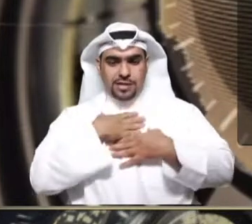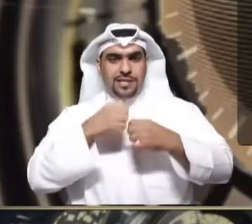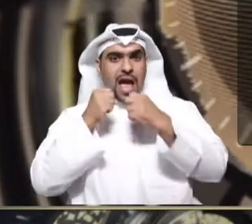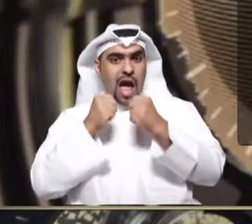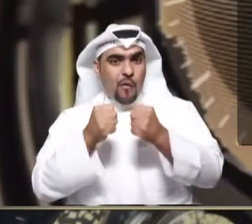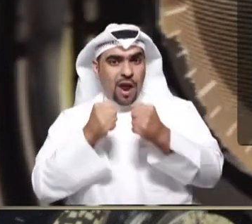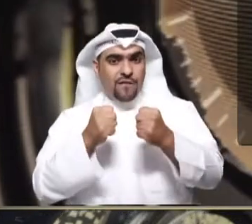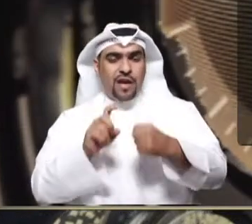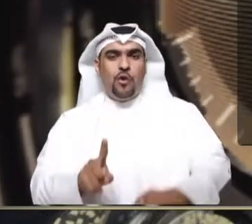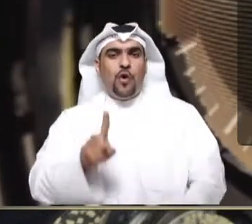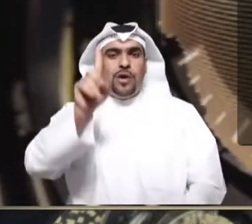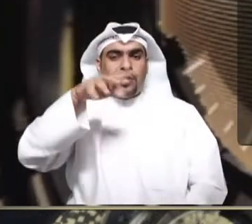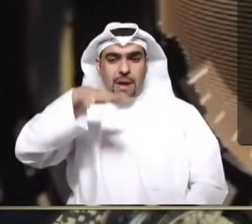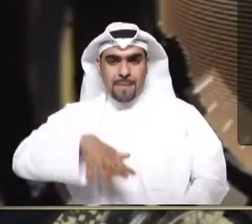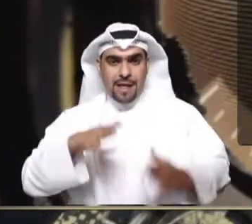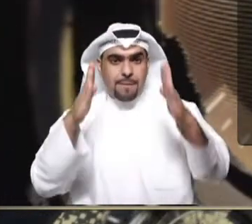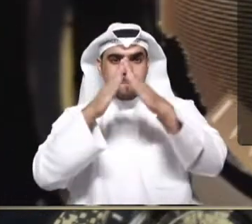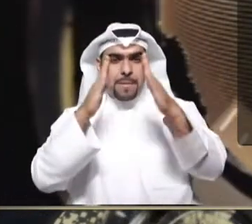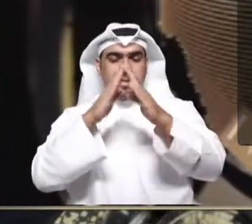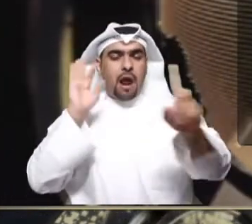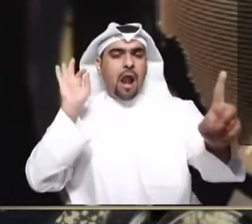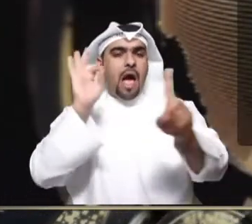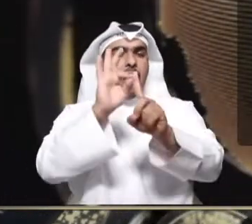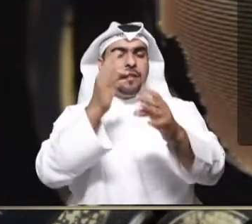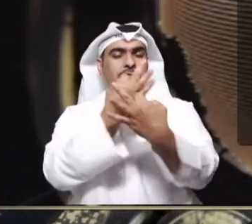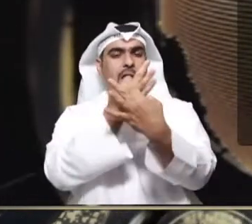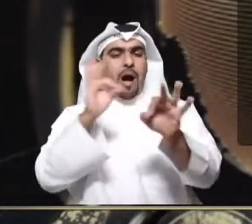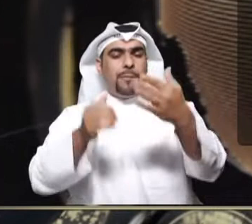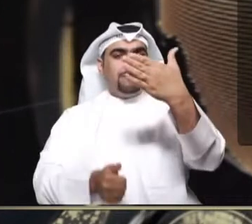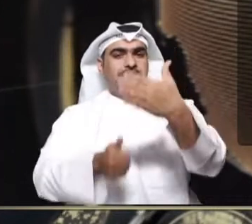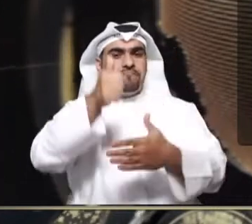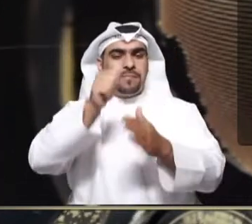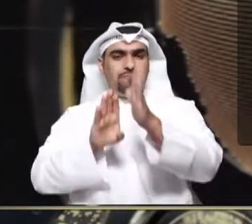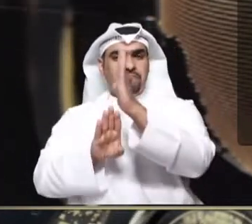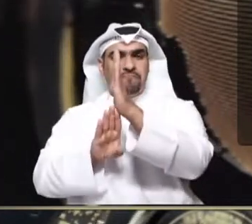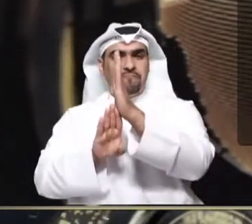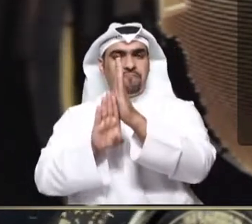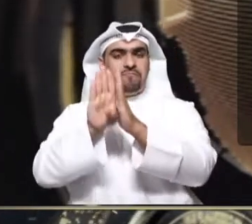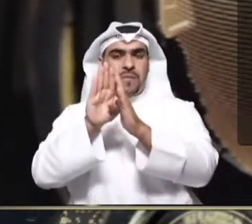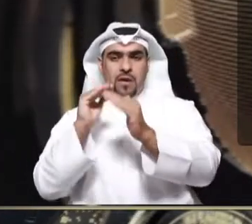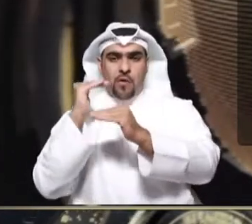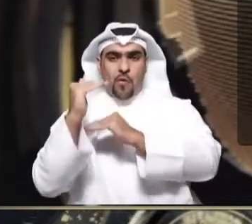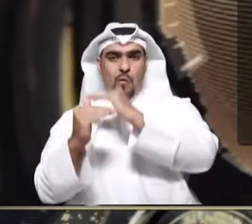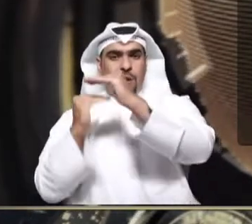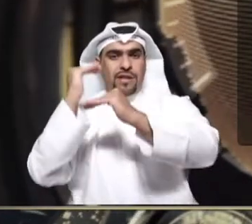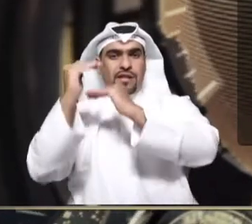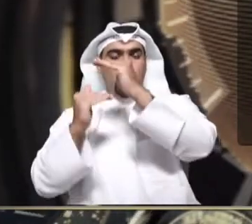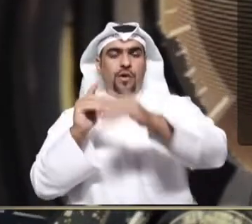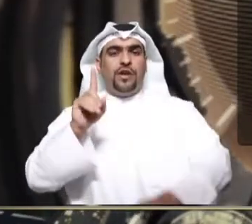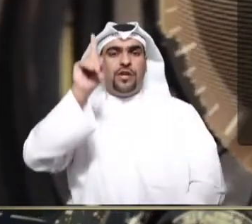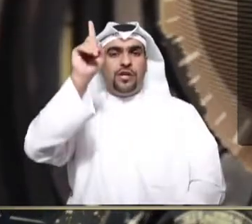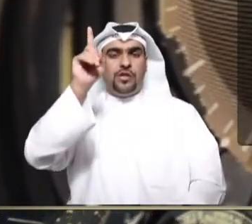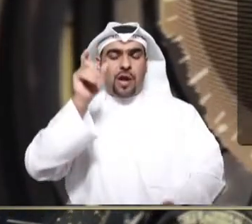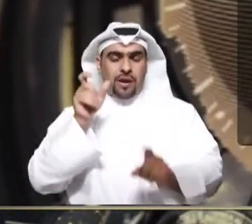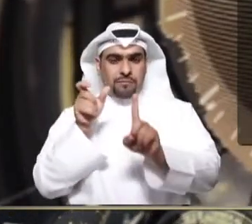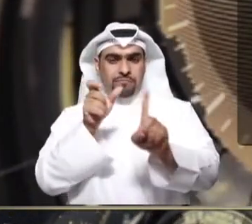يحقق لجمهورية مصر العربية الشقيقة كل ما تتطلع إليه من رفعة ورقي وازدهار